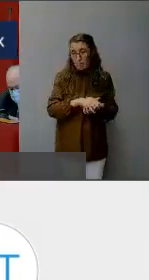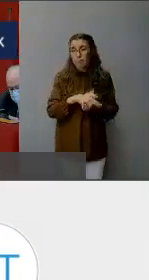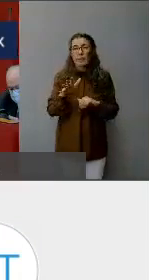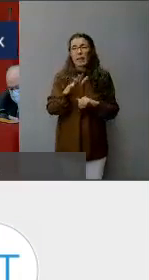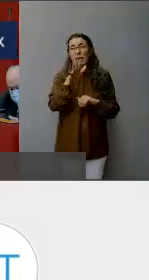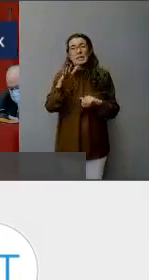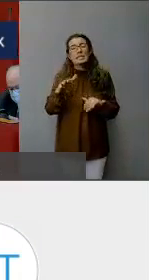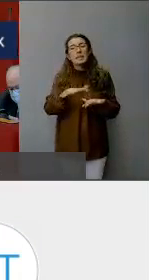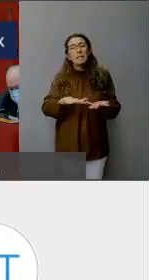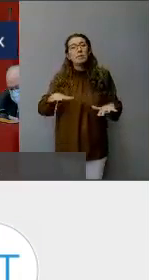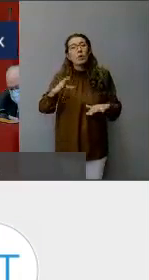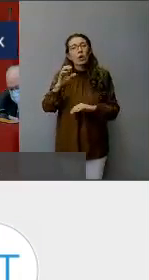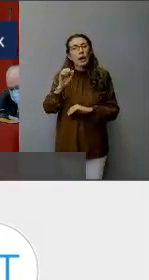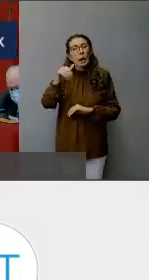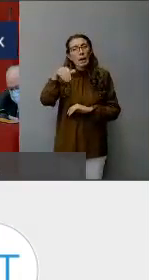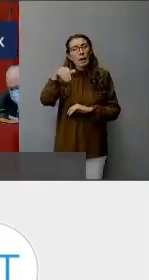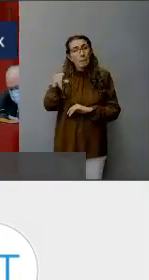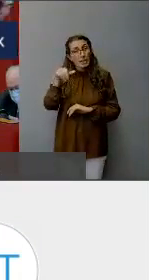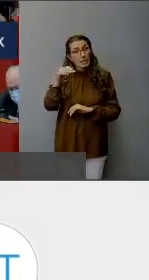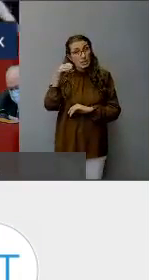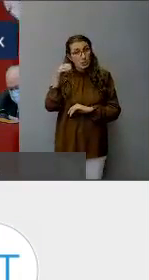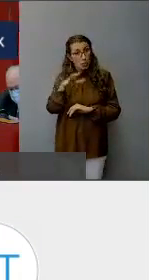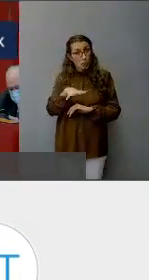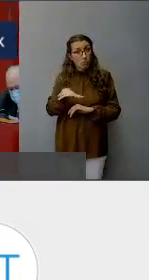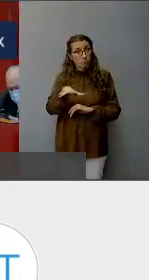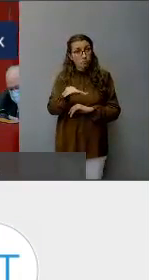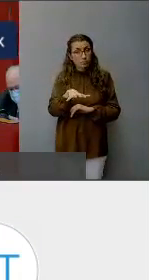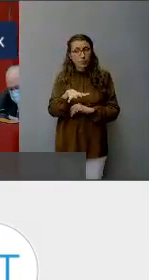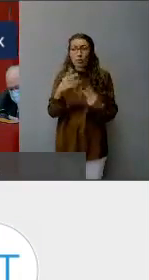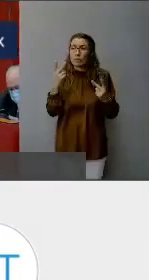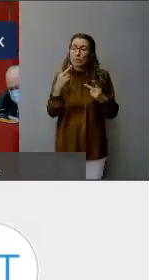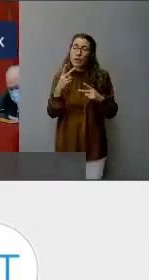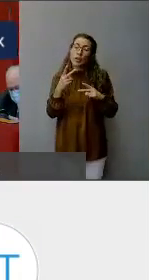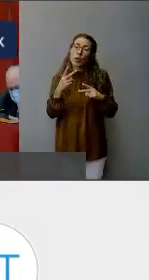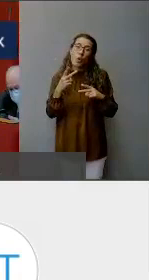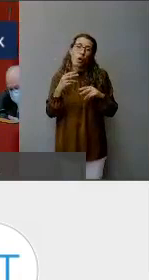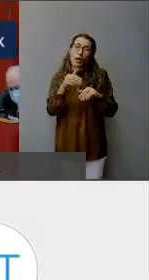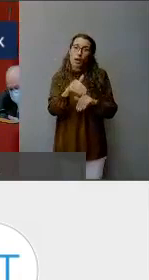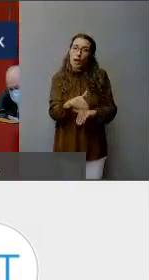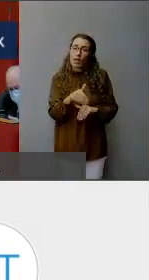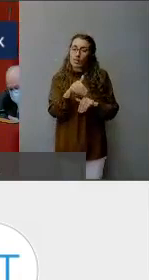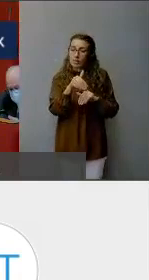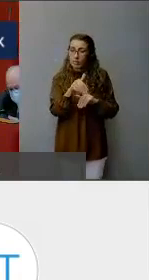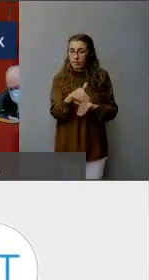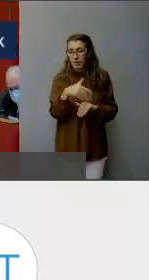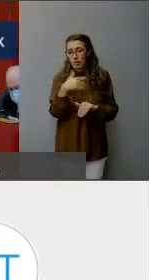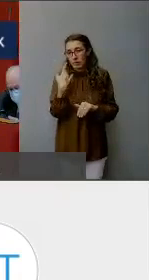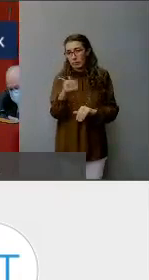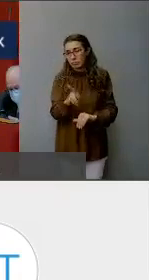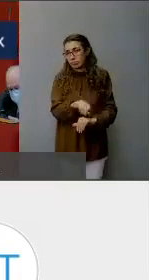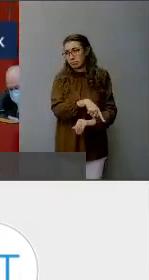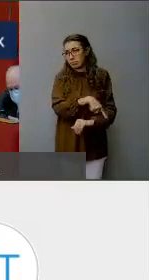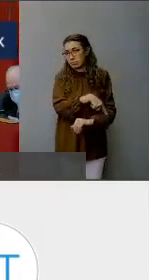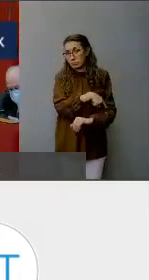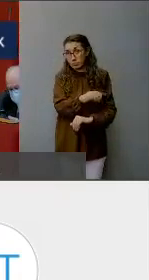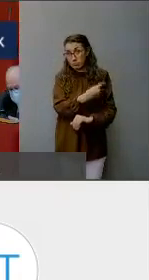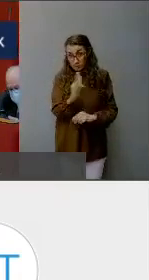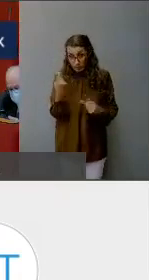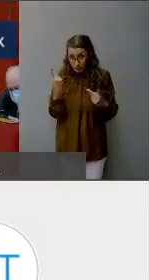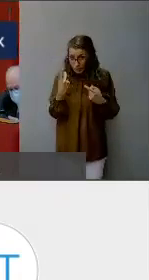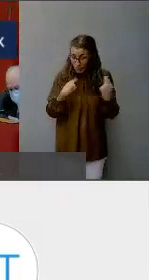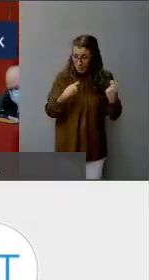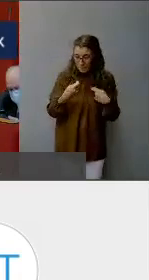campasso dicevo però un cantiere che è tormentato quel mercato rappresenta e ha un grandissimo